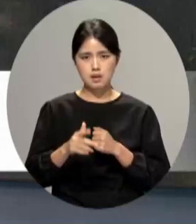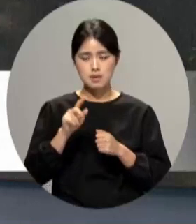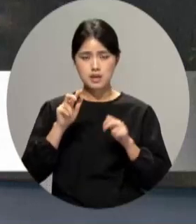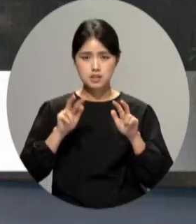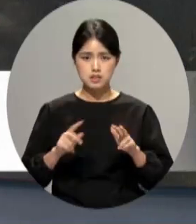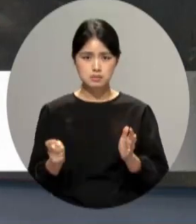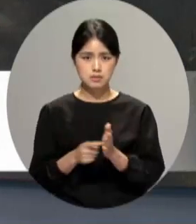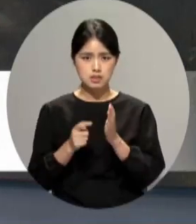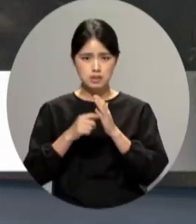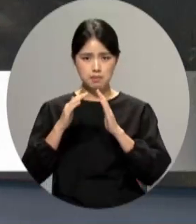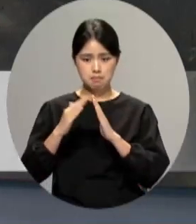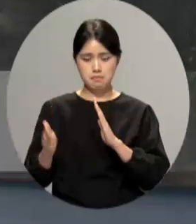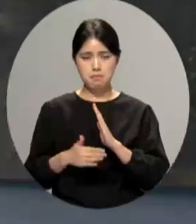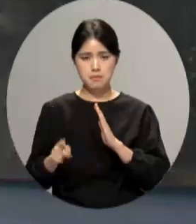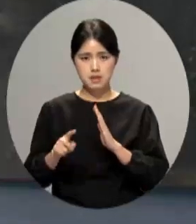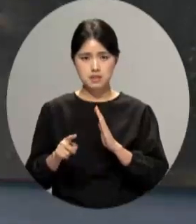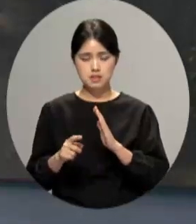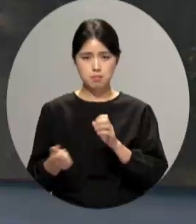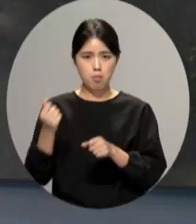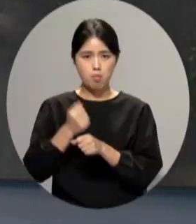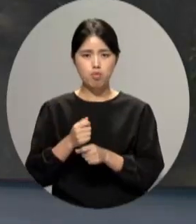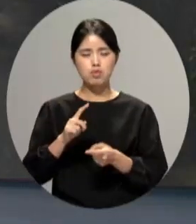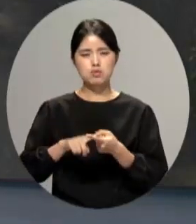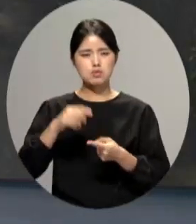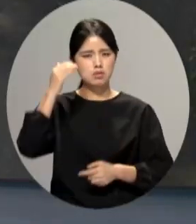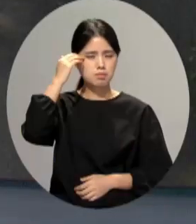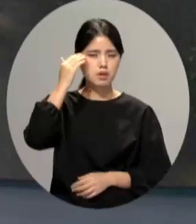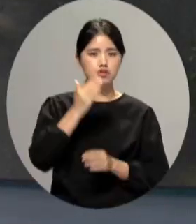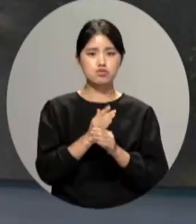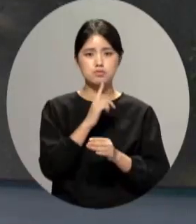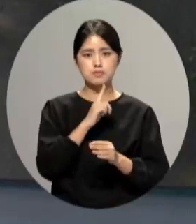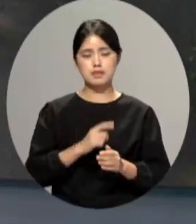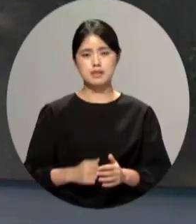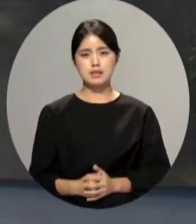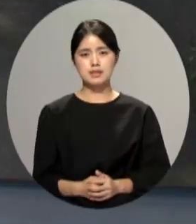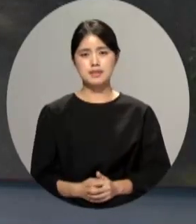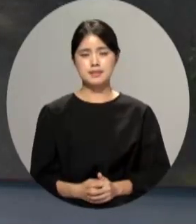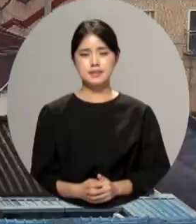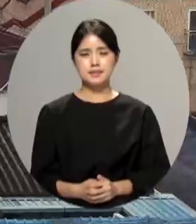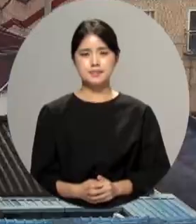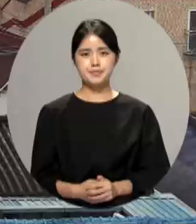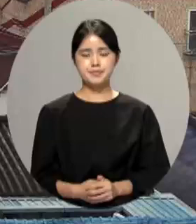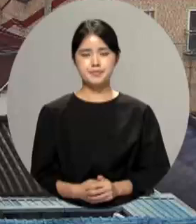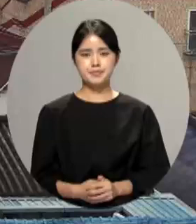정비에도 걸림돌이 되고 있다는 지적입니다. 전재훈 기자입니다.